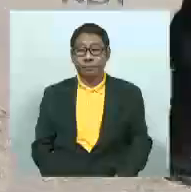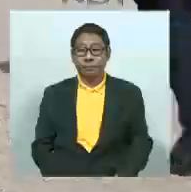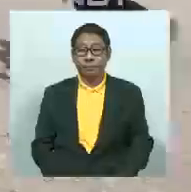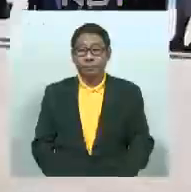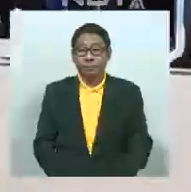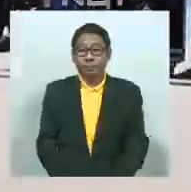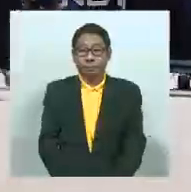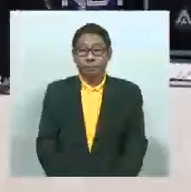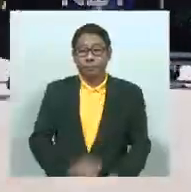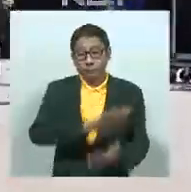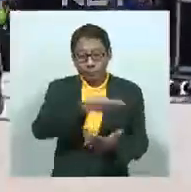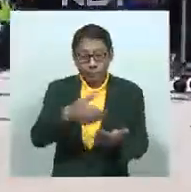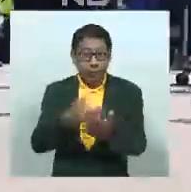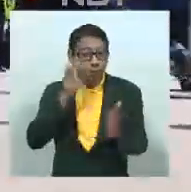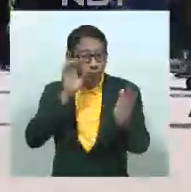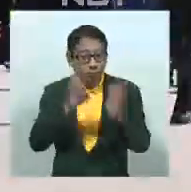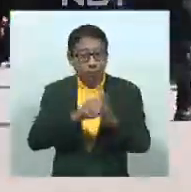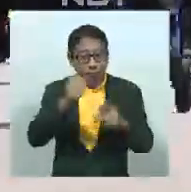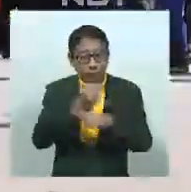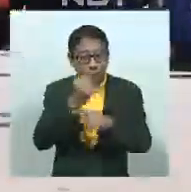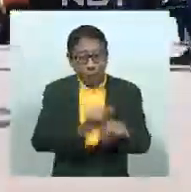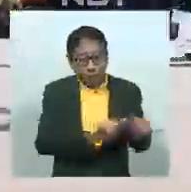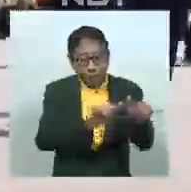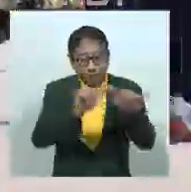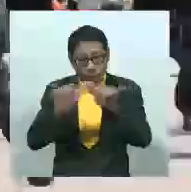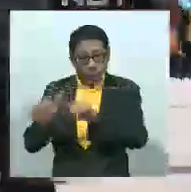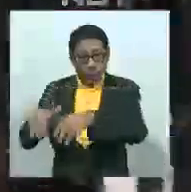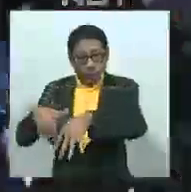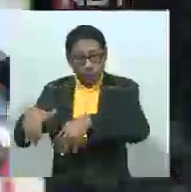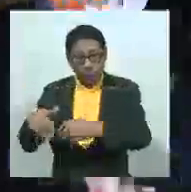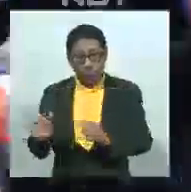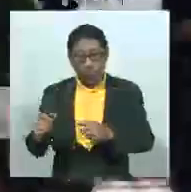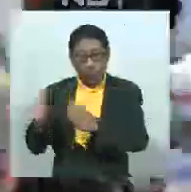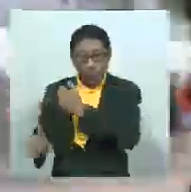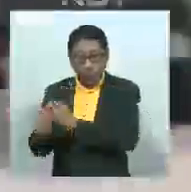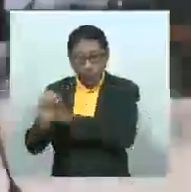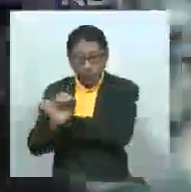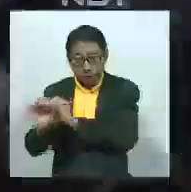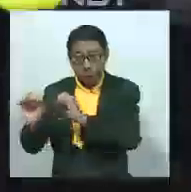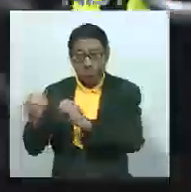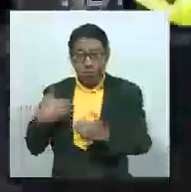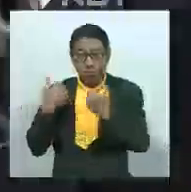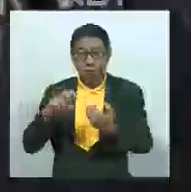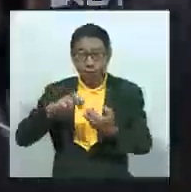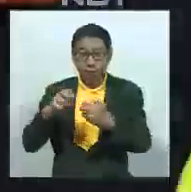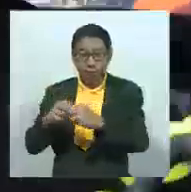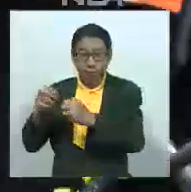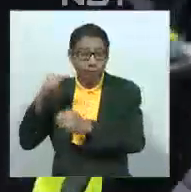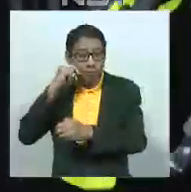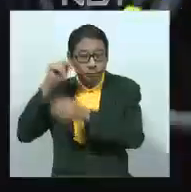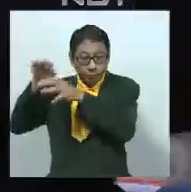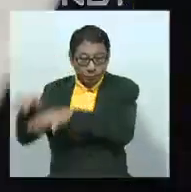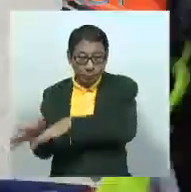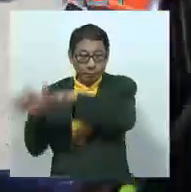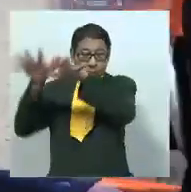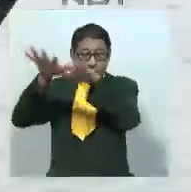ไม่ชัวร์นะคะ ทั้งหมดก็เป็นภาพการฝึกซ้อมอพยพการลำเลียงประชาชนไปยังจุดปลอดภัยในกรณีการเกิดภัยจากสึนามิซึ่งกรม